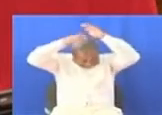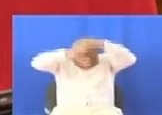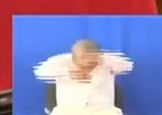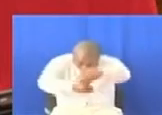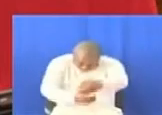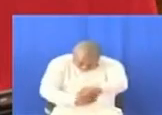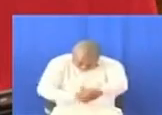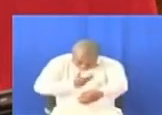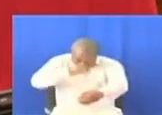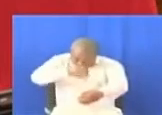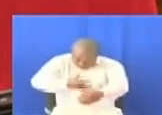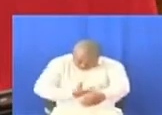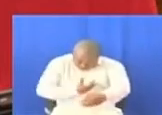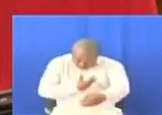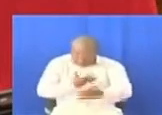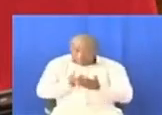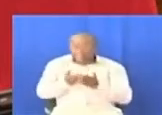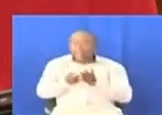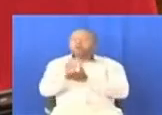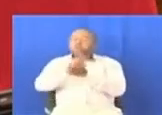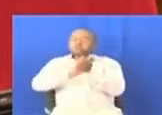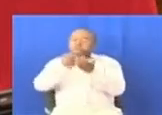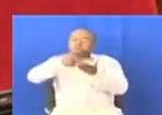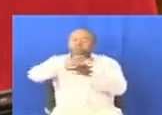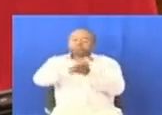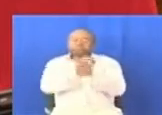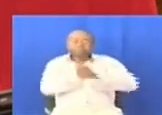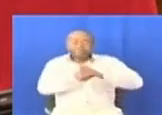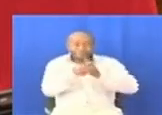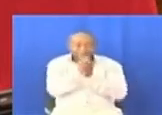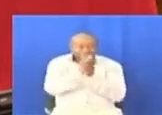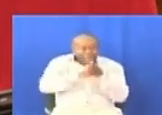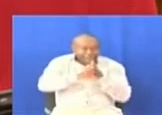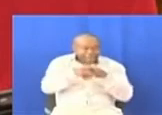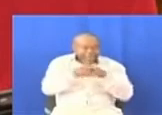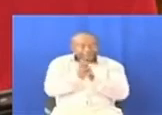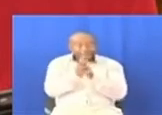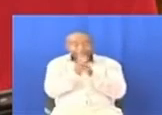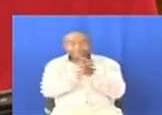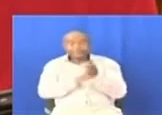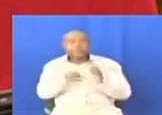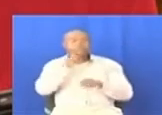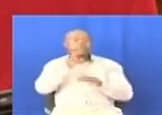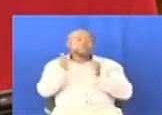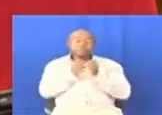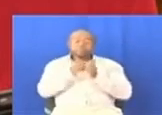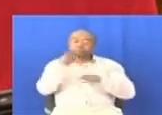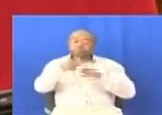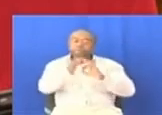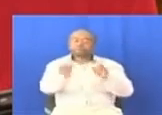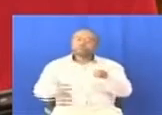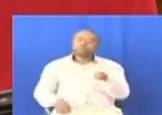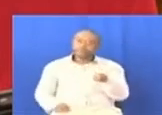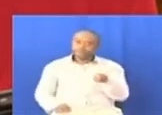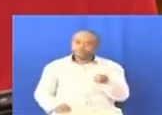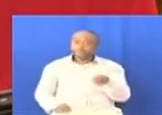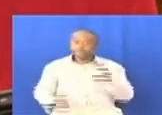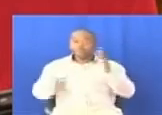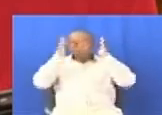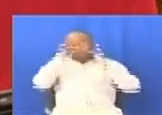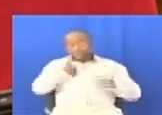tumejifukiza, tumejisanitize, tumefanya kila kitu mpaka sasa hivi tunaendelea. Mheshimiwa